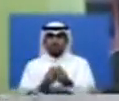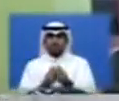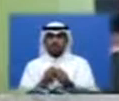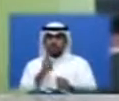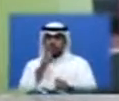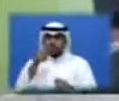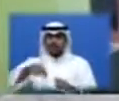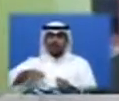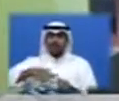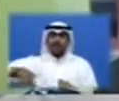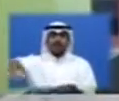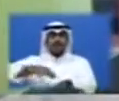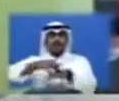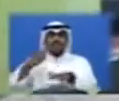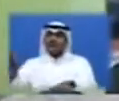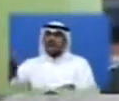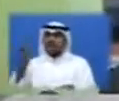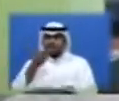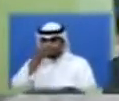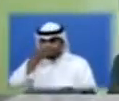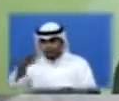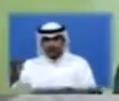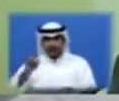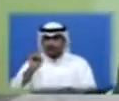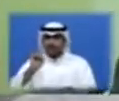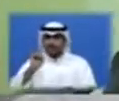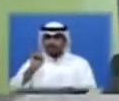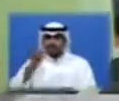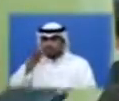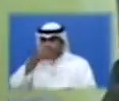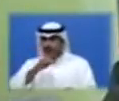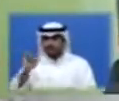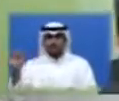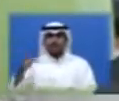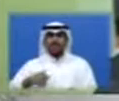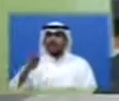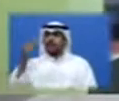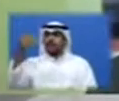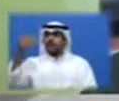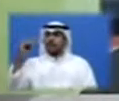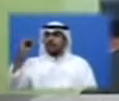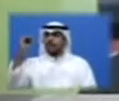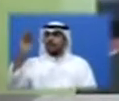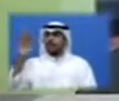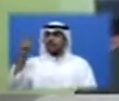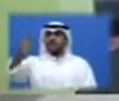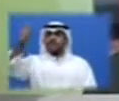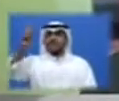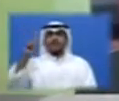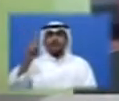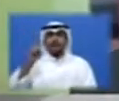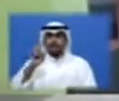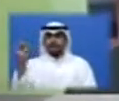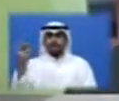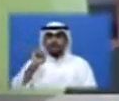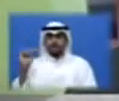خلينا في المركز العلمي نحببها بالرياضيات. طب الرياضيات او ما يسمى بالحساب، ماده الحساب دائما يعني غير